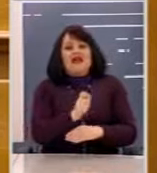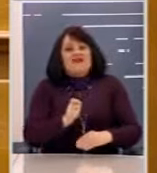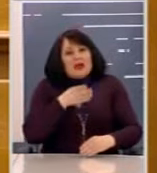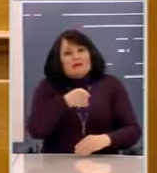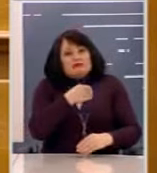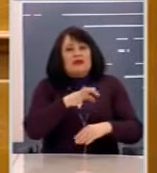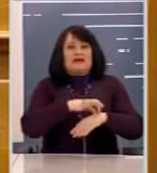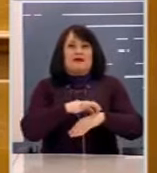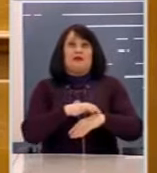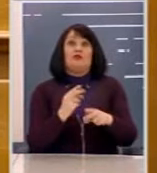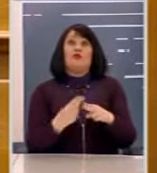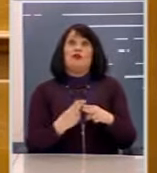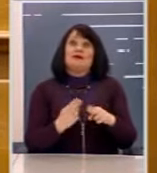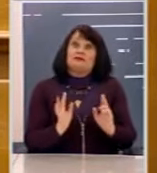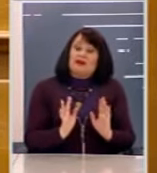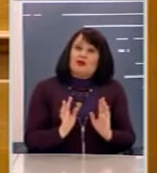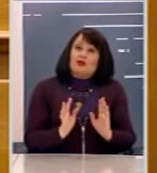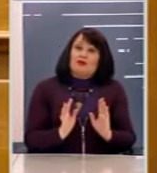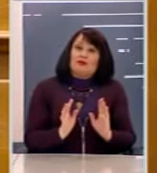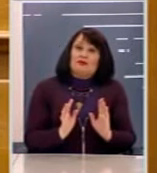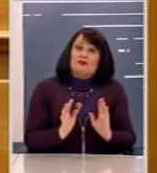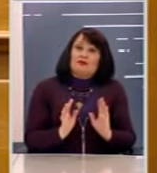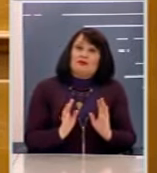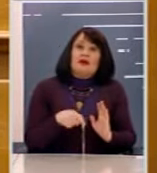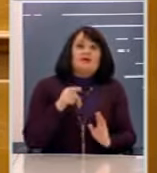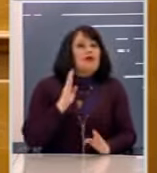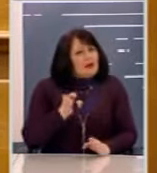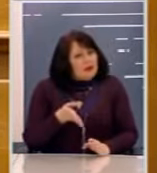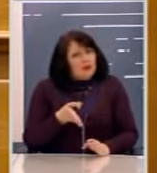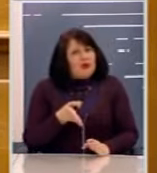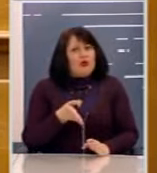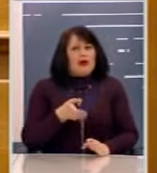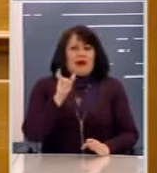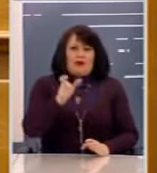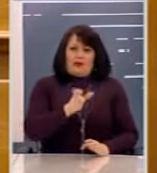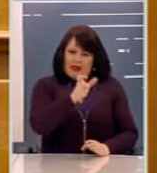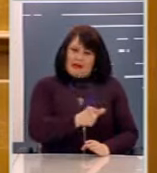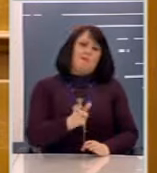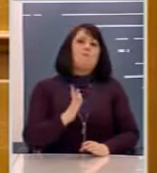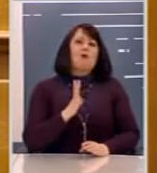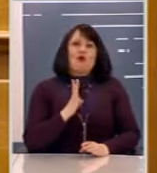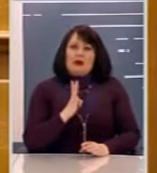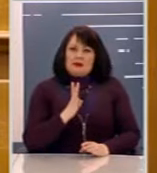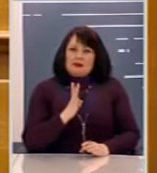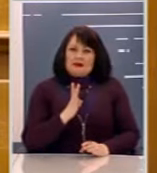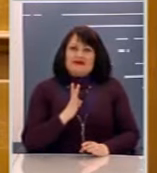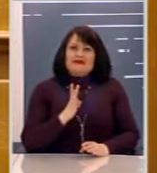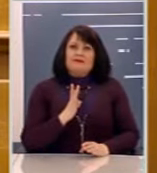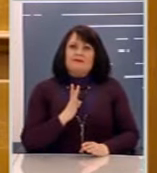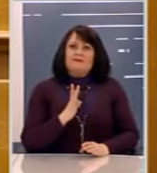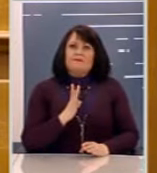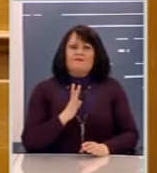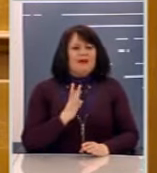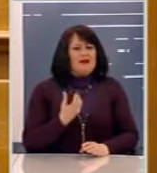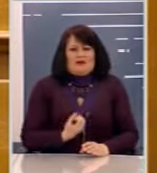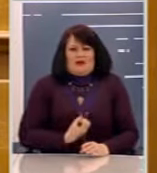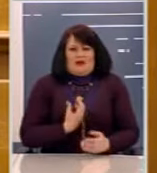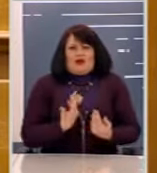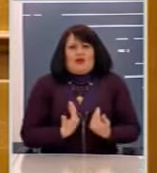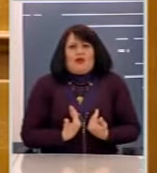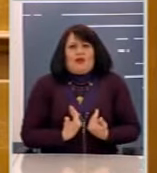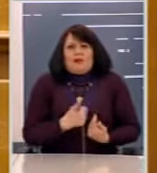παρέμβαση που θα δίνει τη δυνατότητα στον πολίτη να μην αισθάνεται ότι